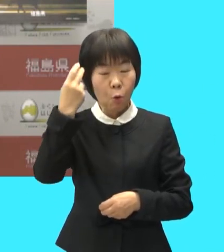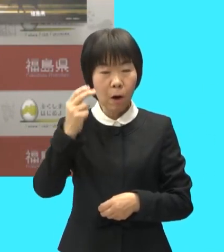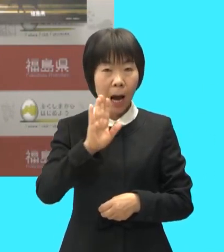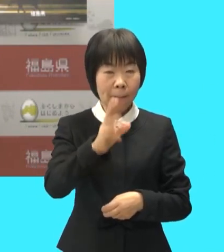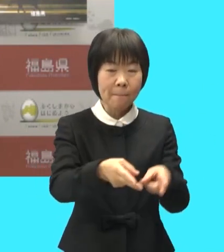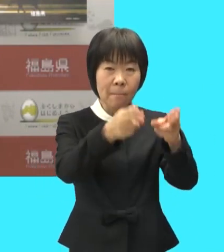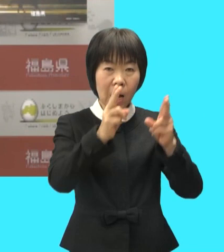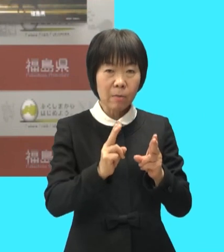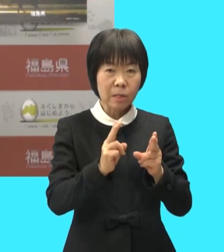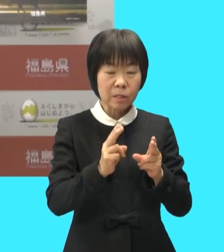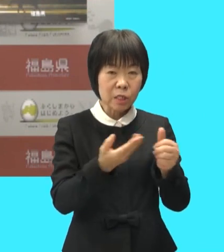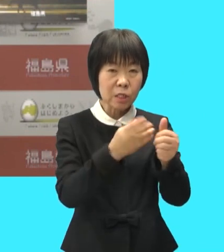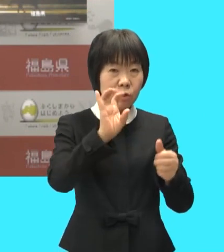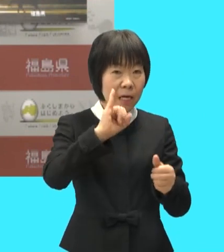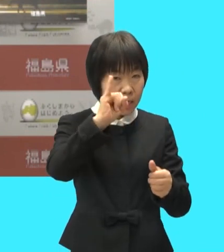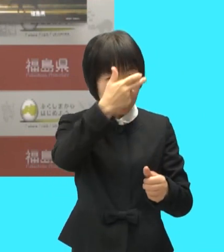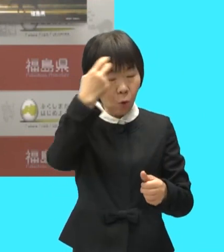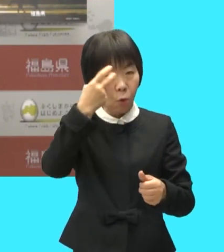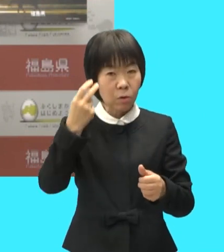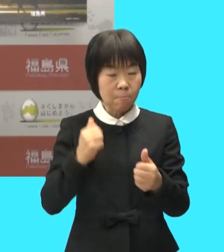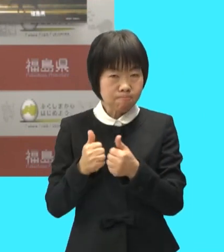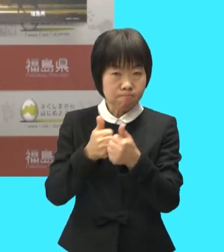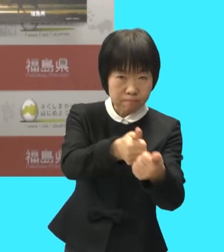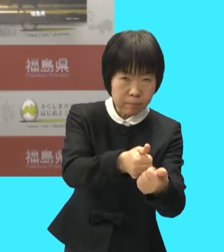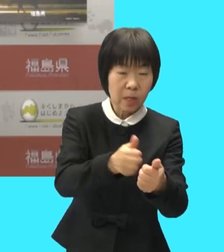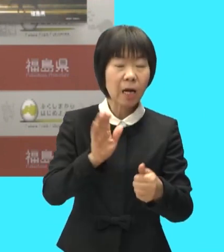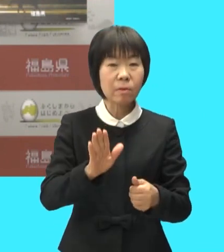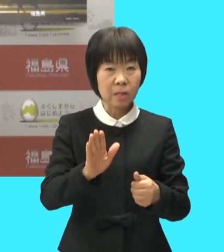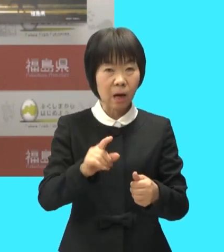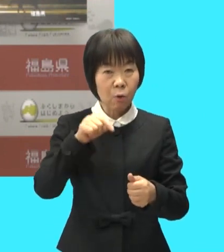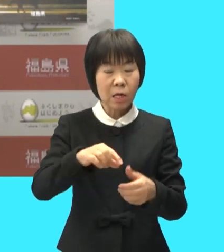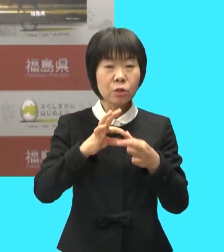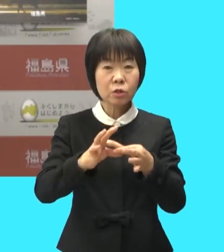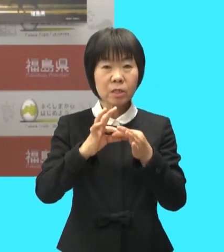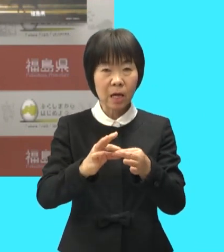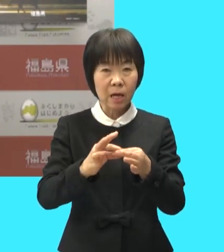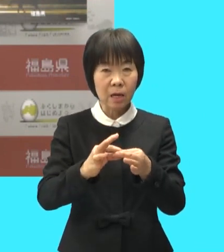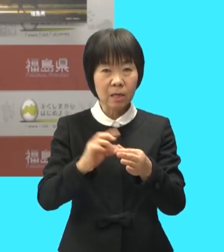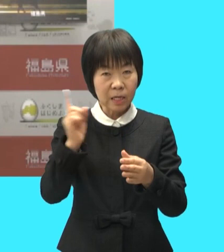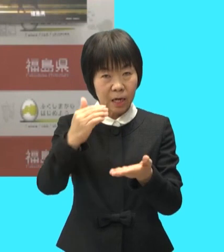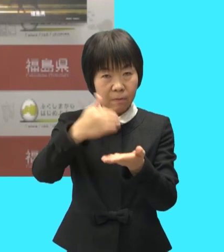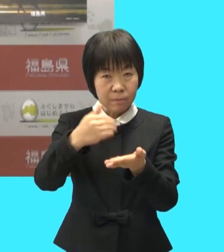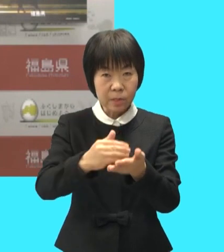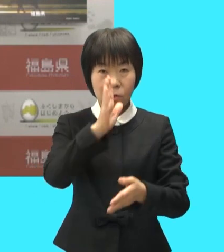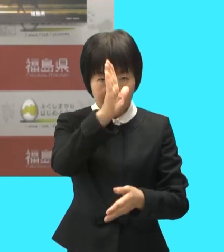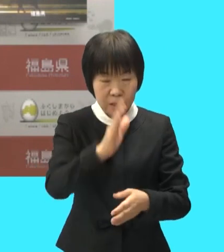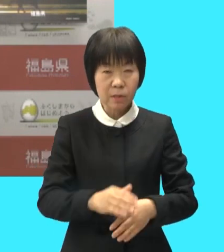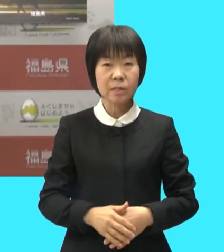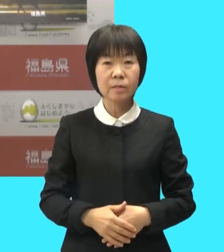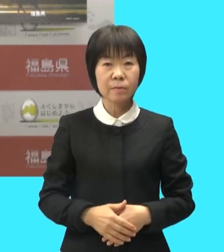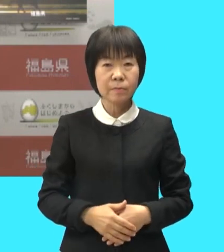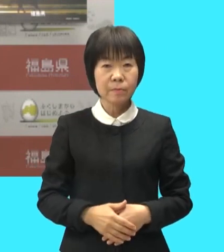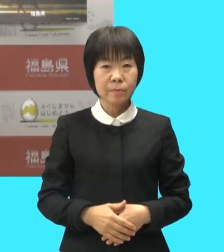英に、大活躍を見せられました。でそのことに関して何か知事からメッセージがございましたら、はい、よろしくお願い